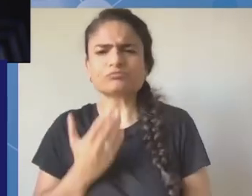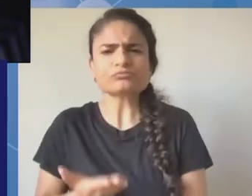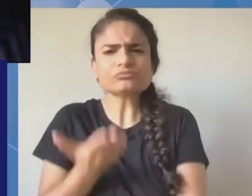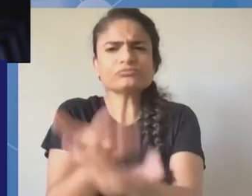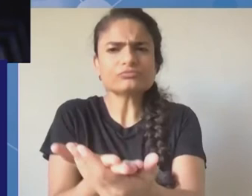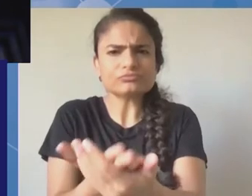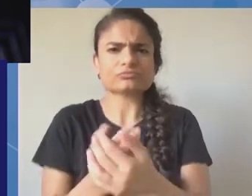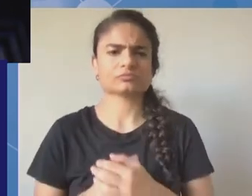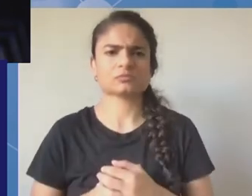以听到他的声音。